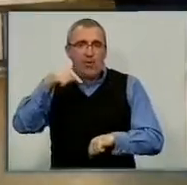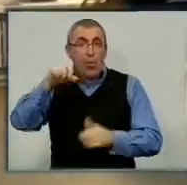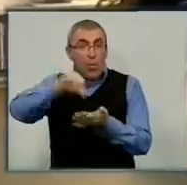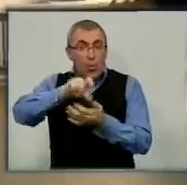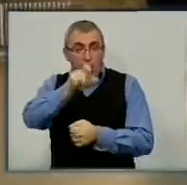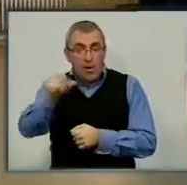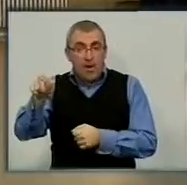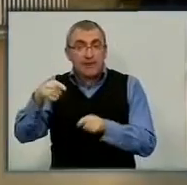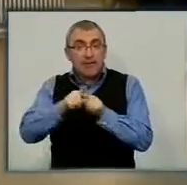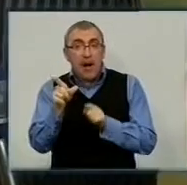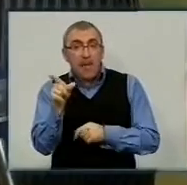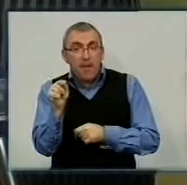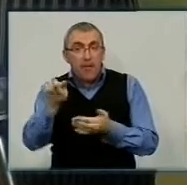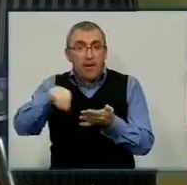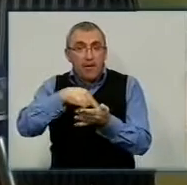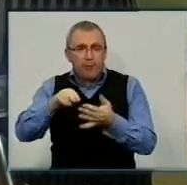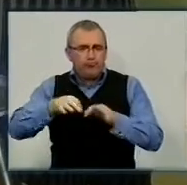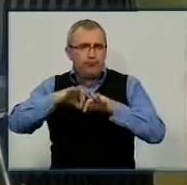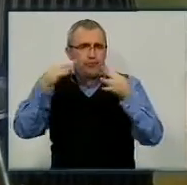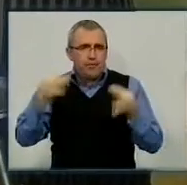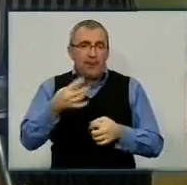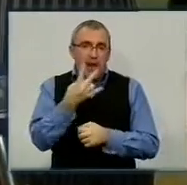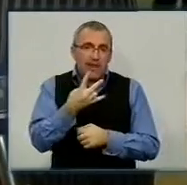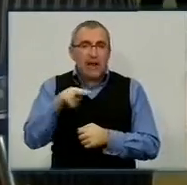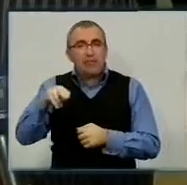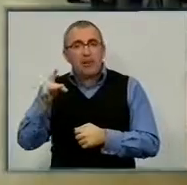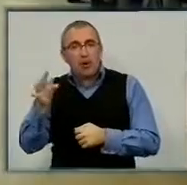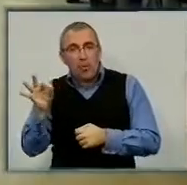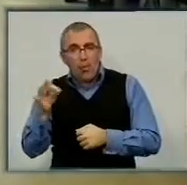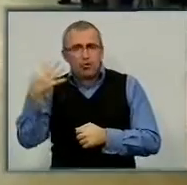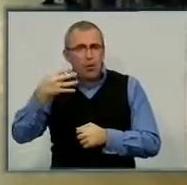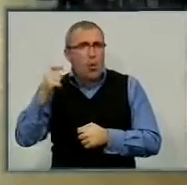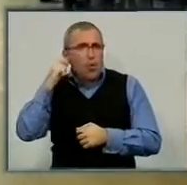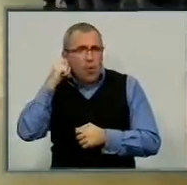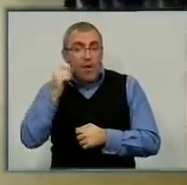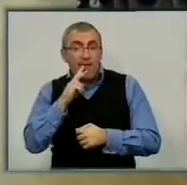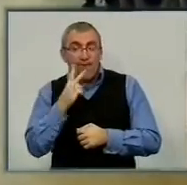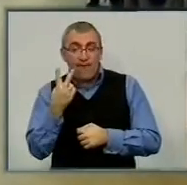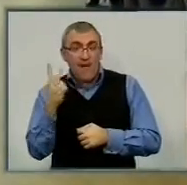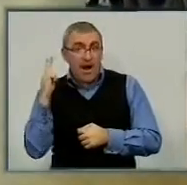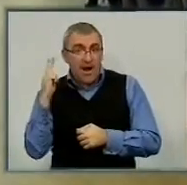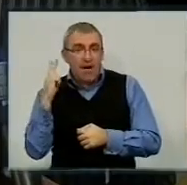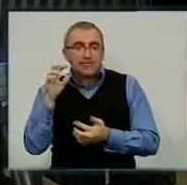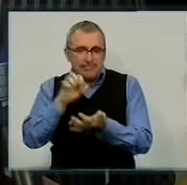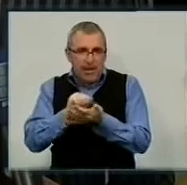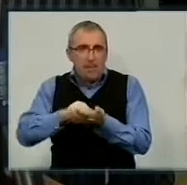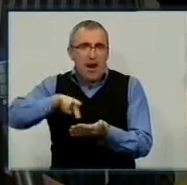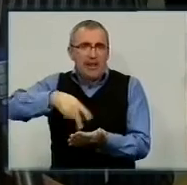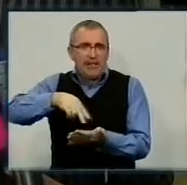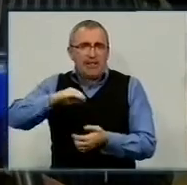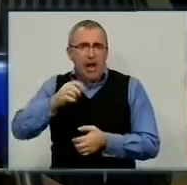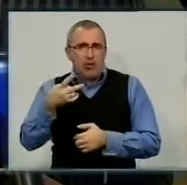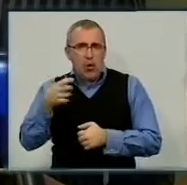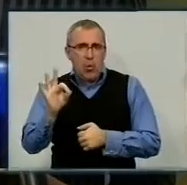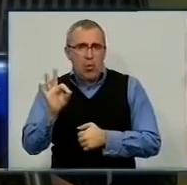майстер-класу Ось ця пара танцюристи з досвідом Наталія та Дмитро разом майже 40 років два останніх подружжя займаються танго танец -